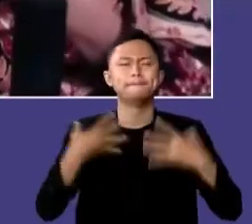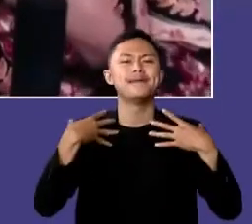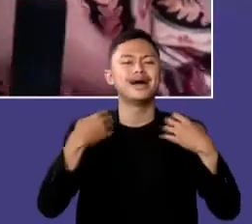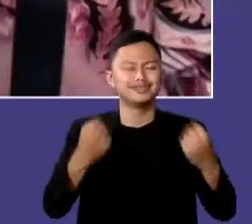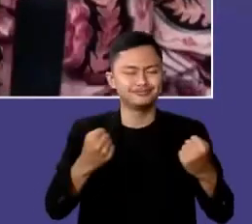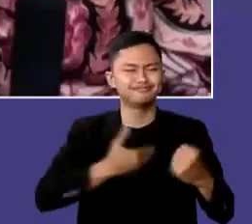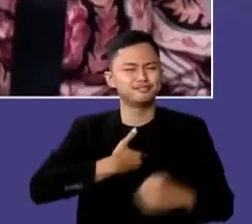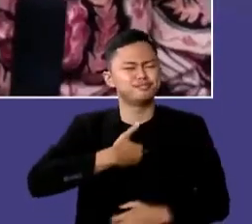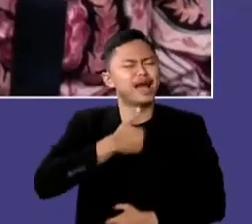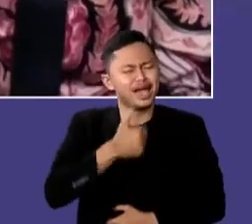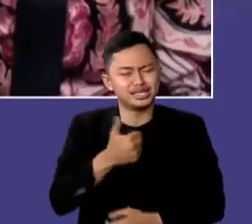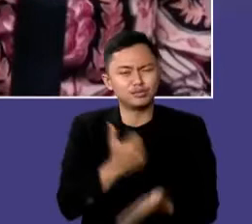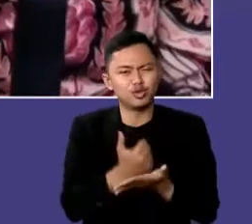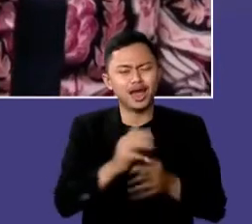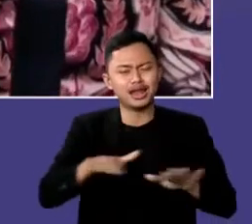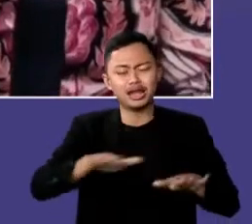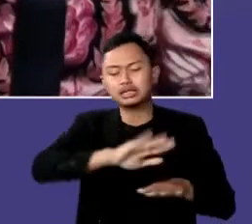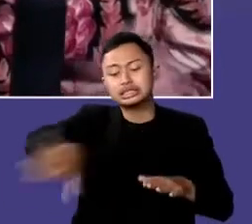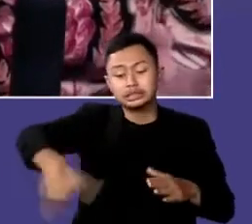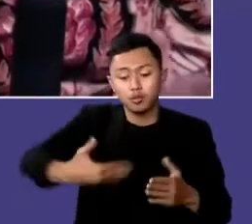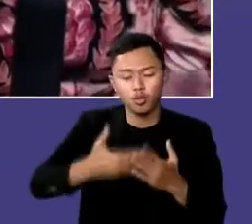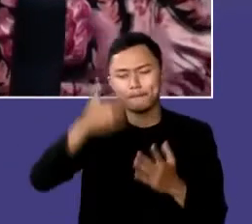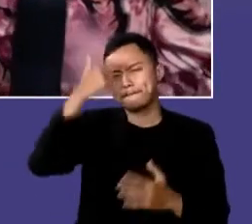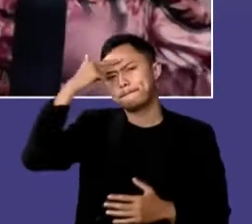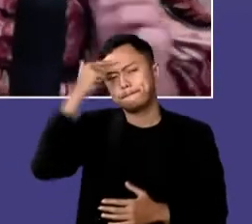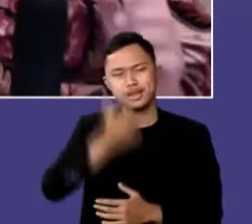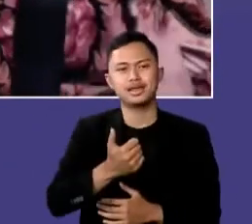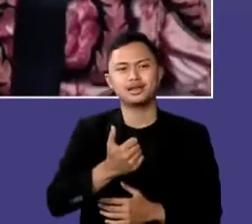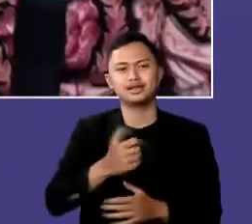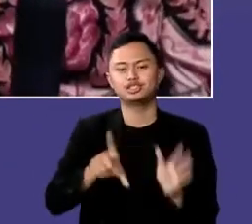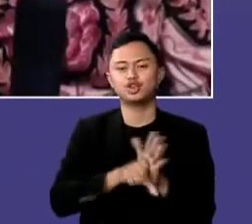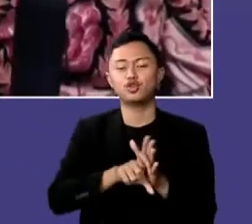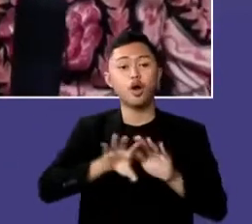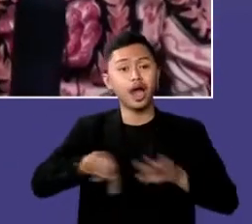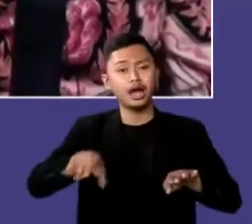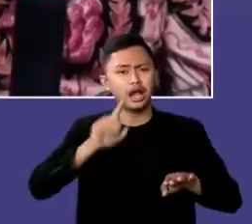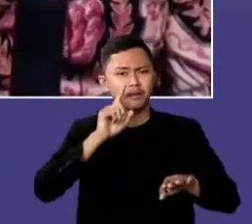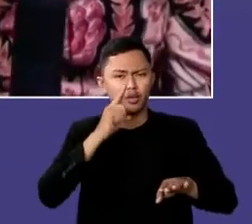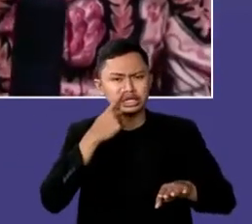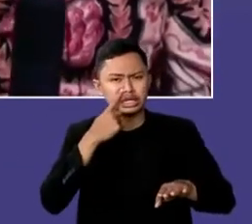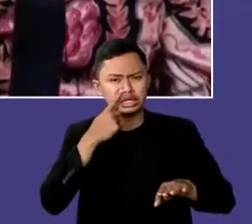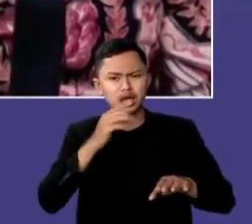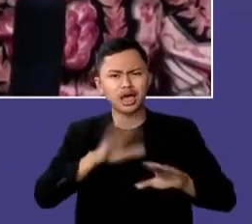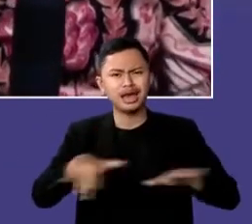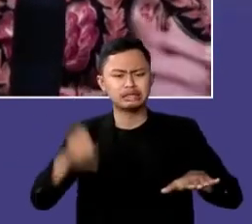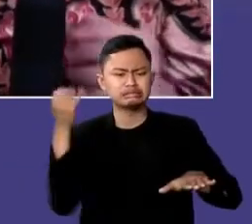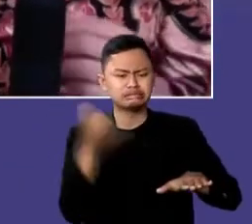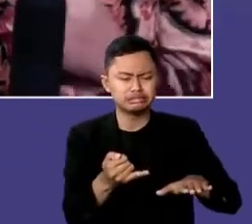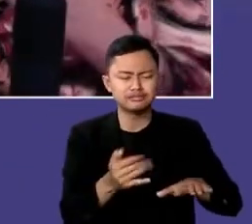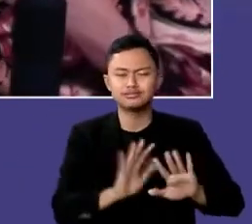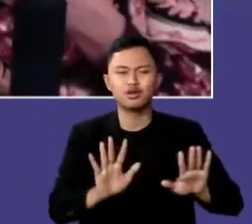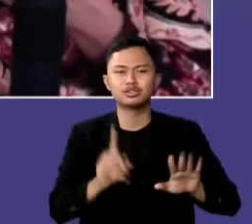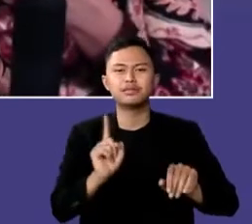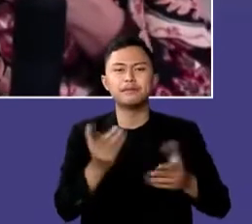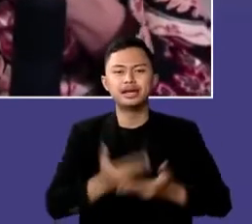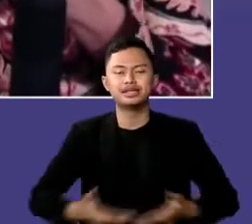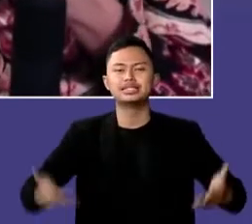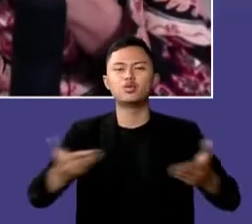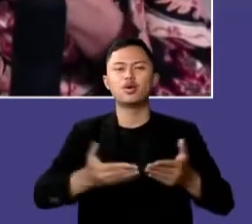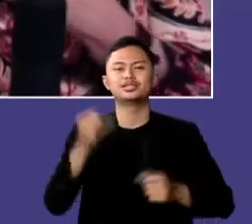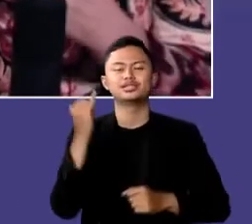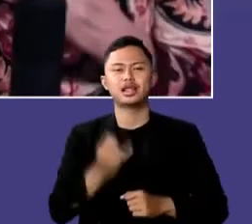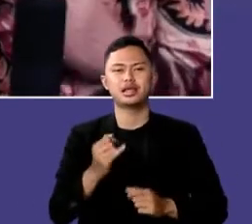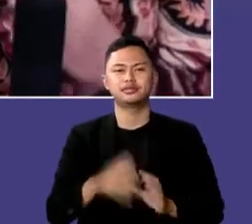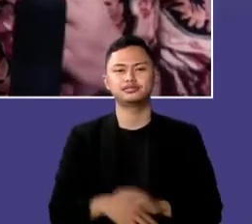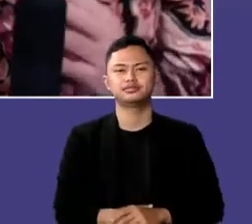semua anak pada dasarnya pintar Nah kalau sekarang ini bosan itu jangan salahkan anaknya karena situasinya yang salah